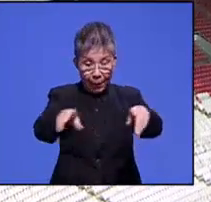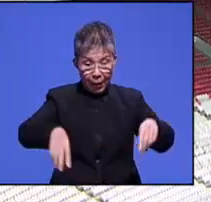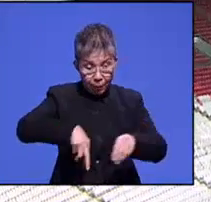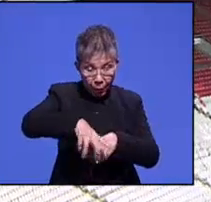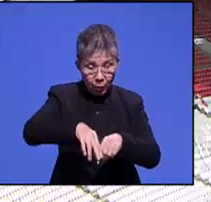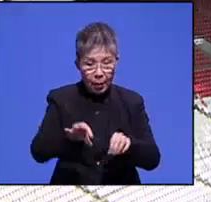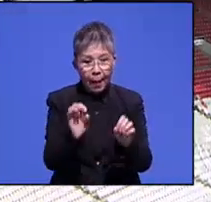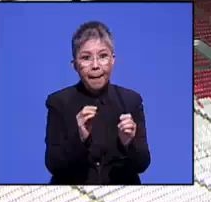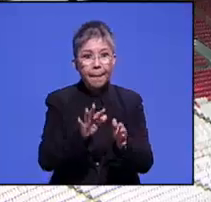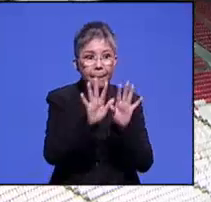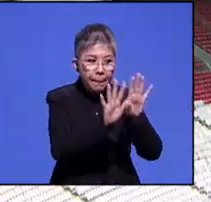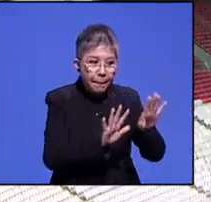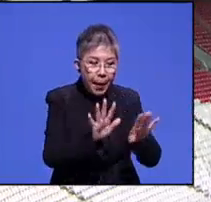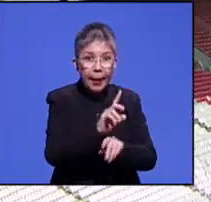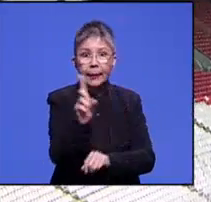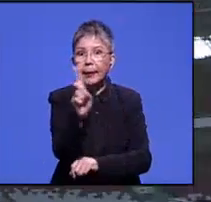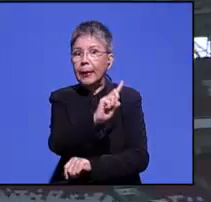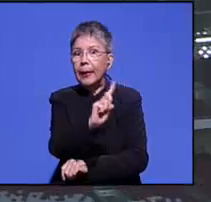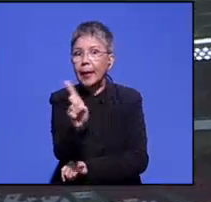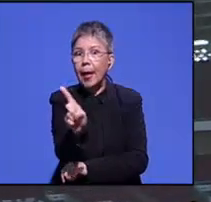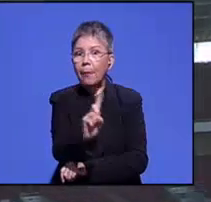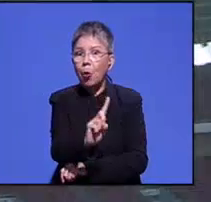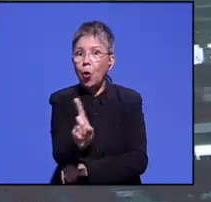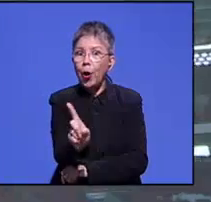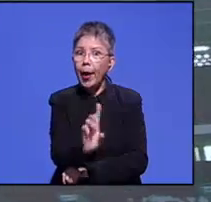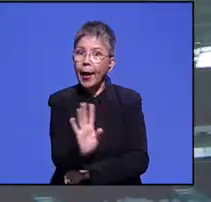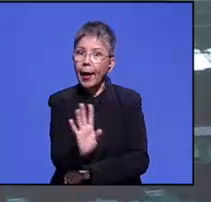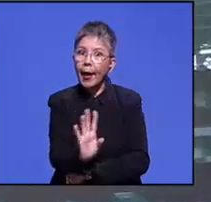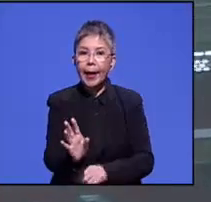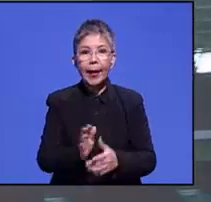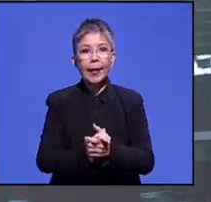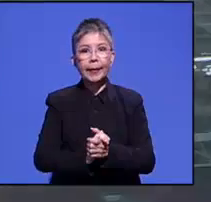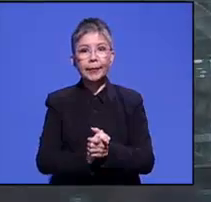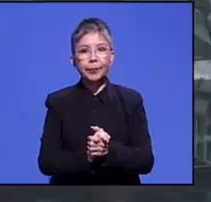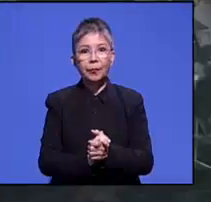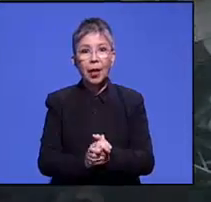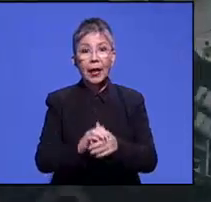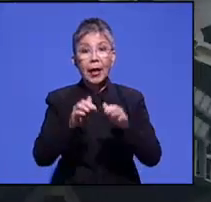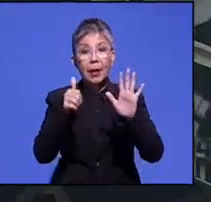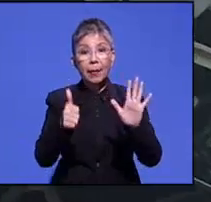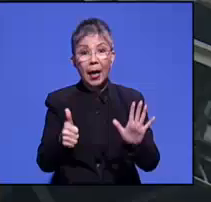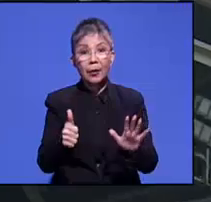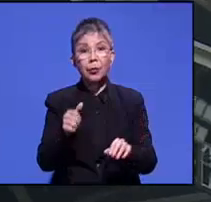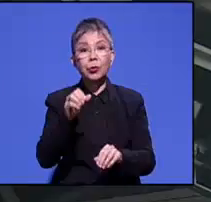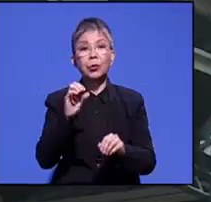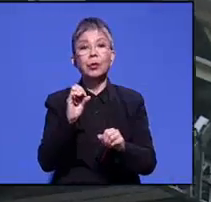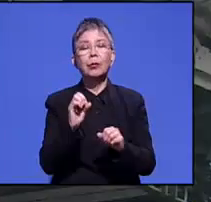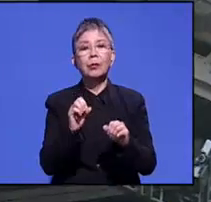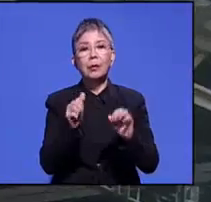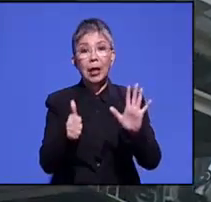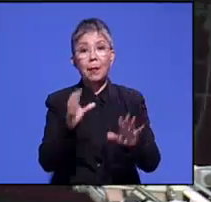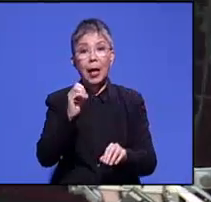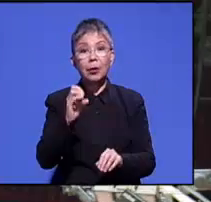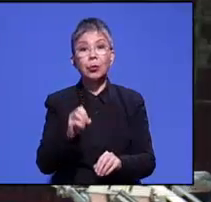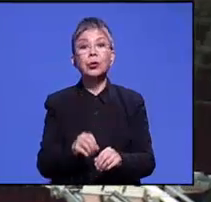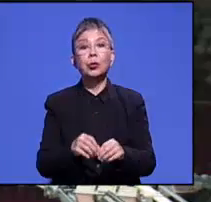dan ini banyak ya ya Dan ini banyak Hai total terdapat 610 unit lampu dengan harga